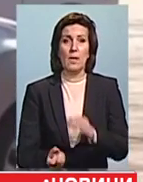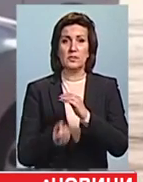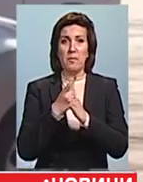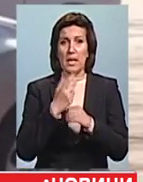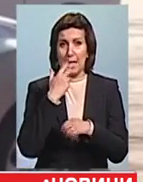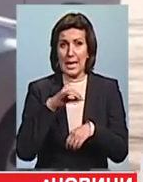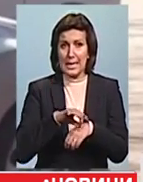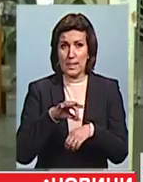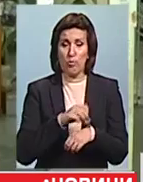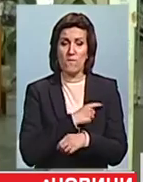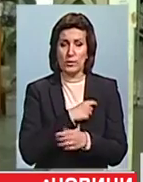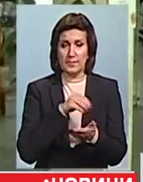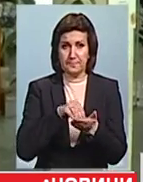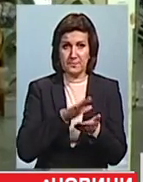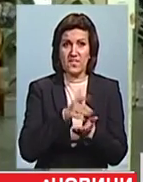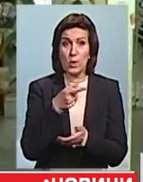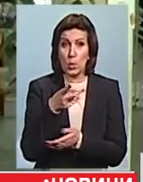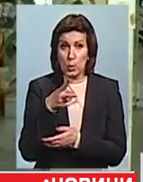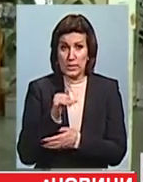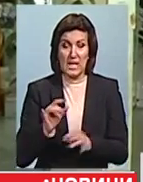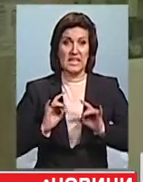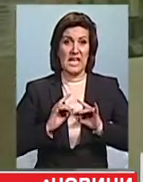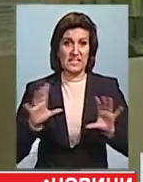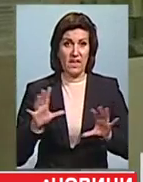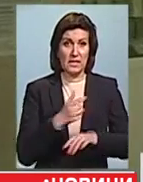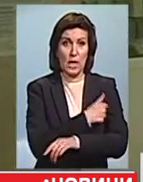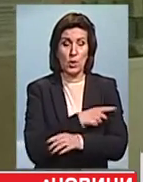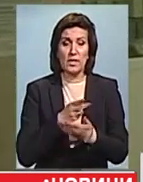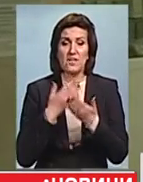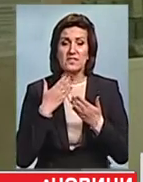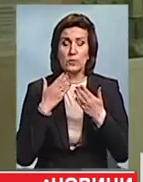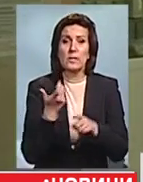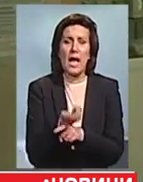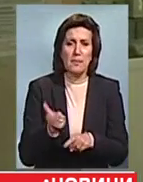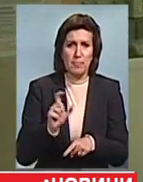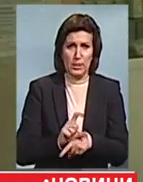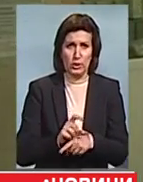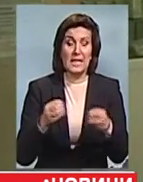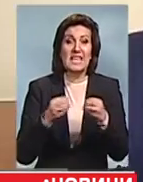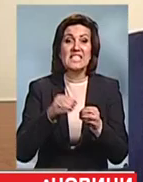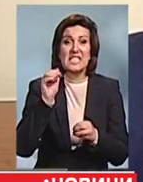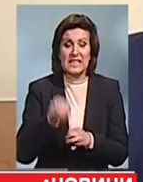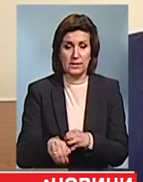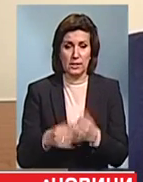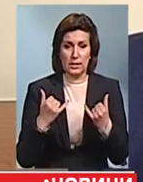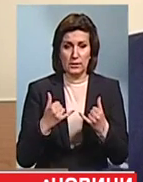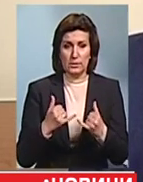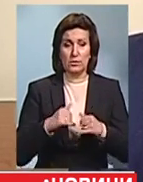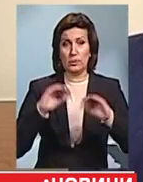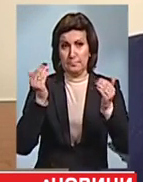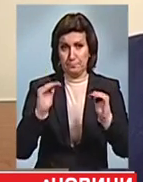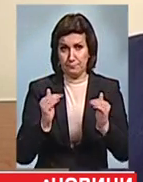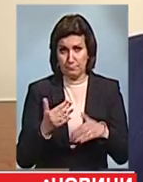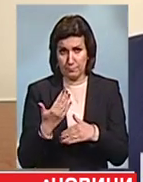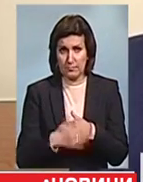Спалах грипу в Одесі зафіксували в грудні, кажуть медики. На свята до лікарень області звернулося найбільше хворих – 10 тисяч. Зараз на спад це все